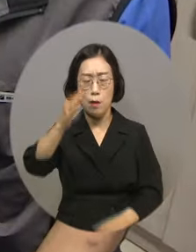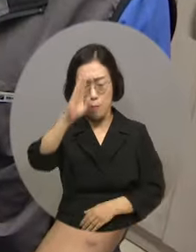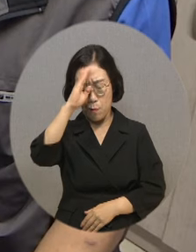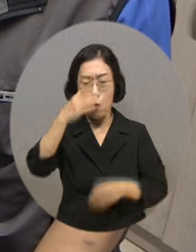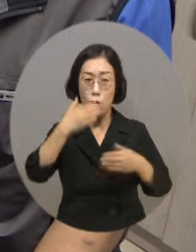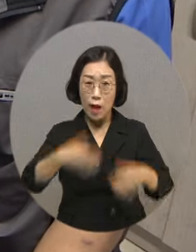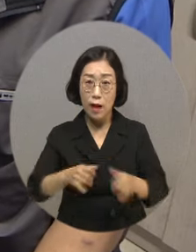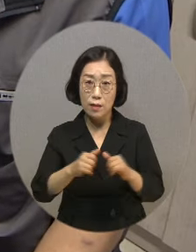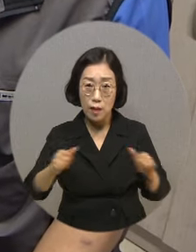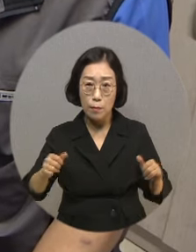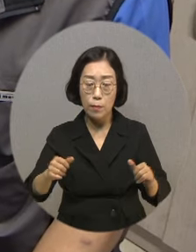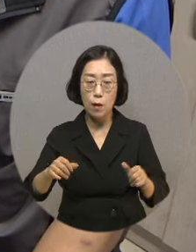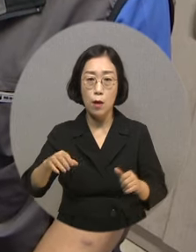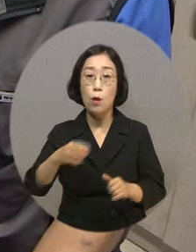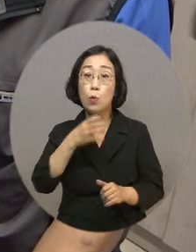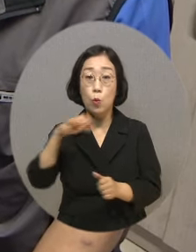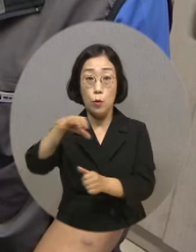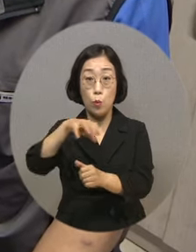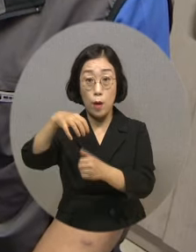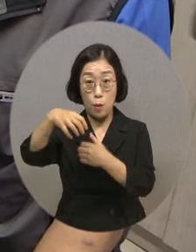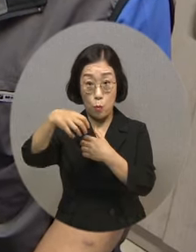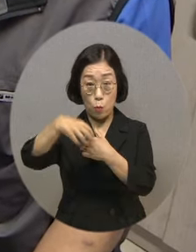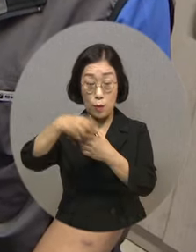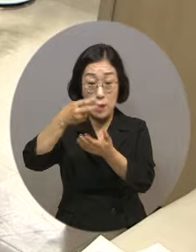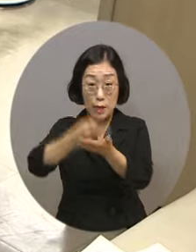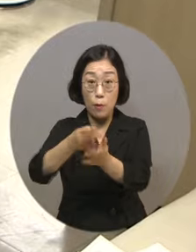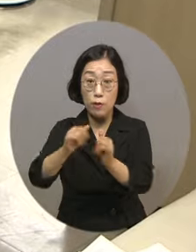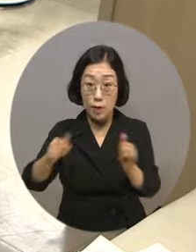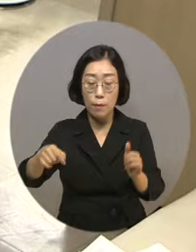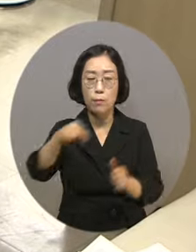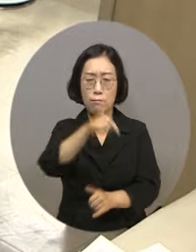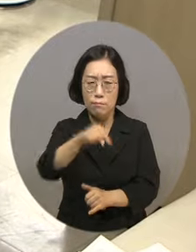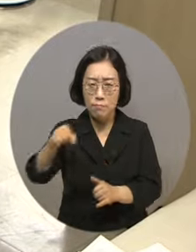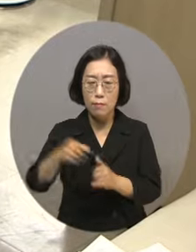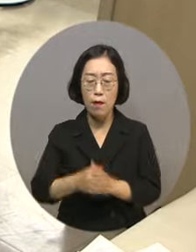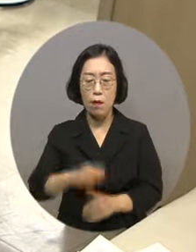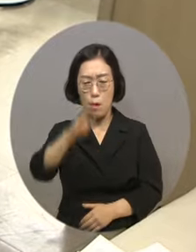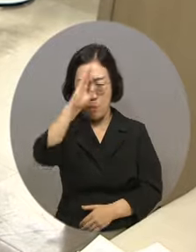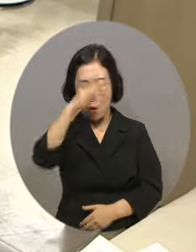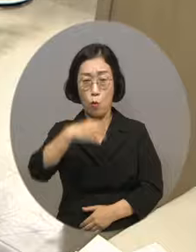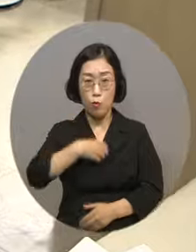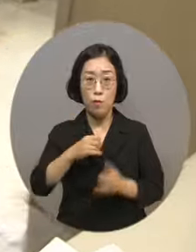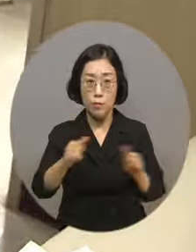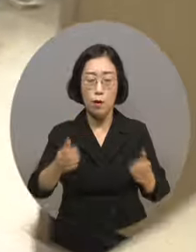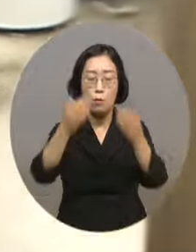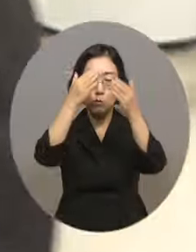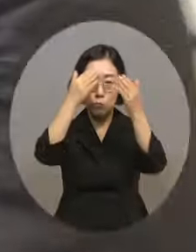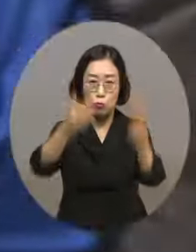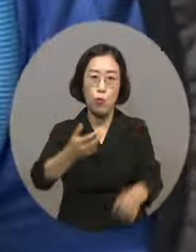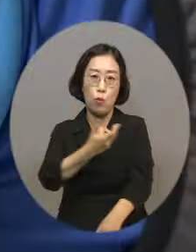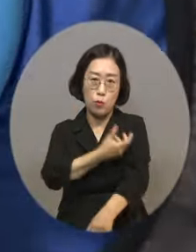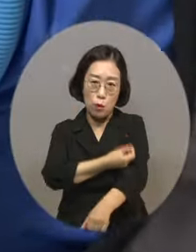저하자, 요양병원과 같은 감염 취약시설 입원 입소자 등 고위험군은 무료 접종이